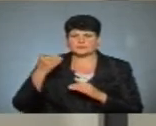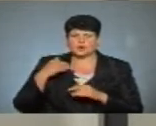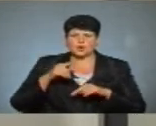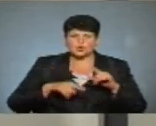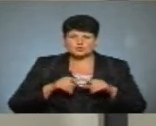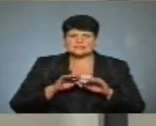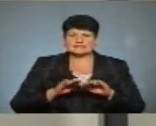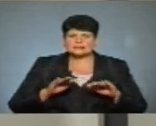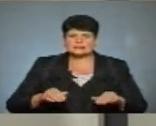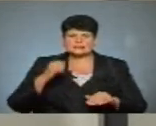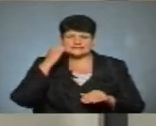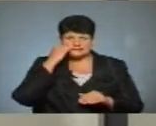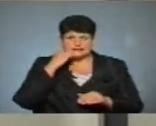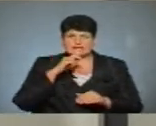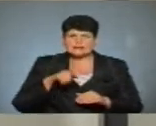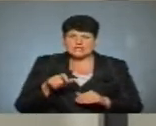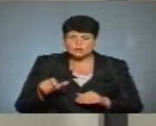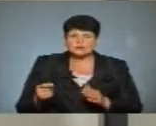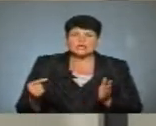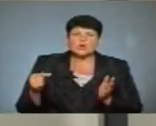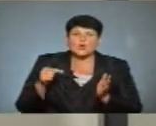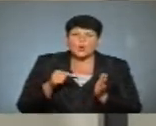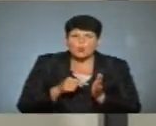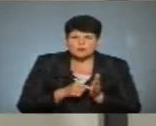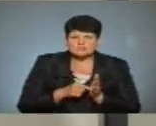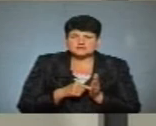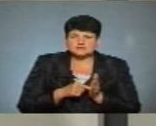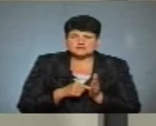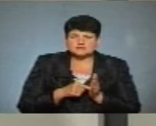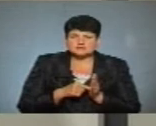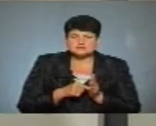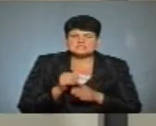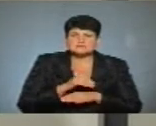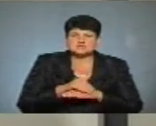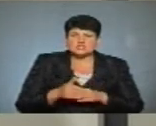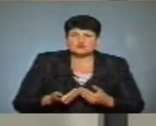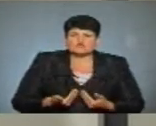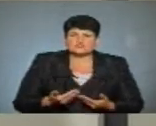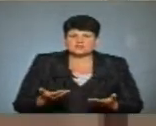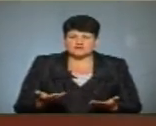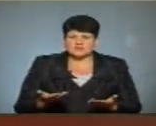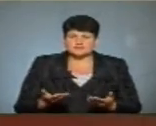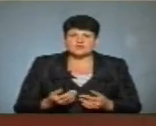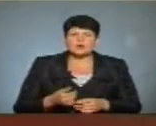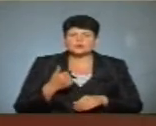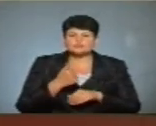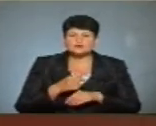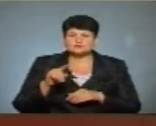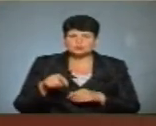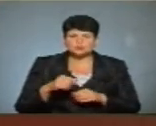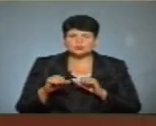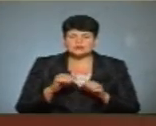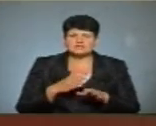діти, старенькі люди, які опинилися за межею виживання. Однією з основних вимог уряду